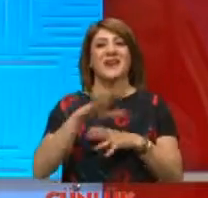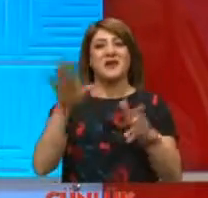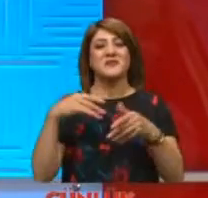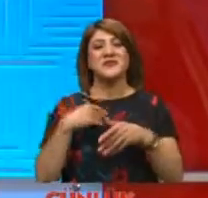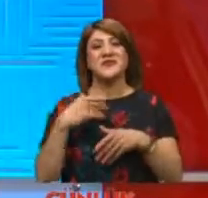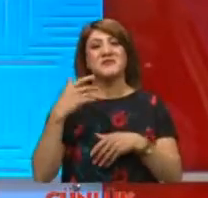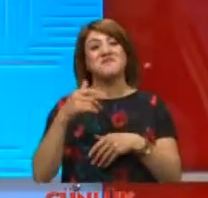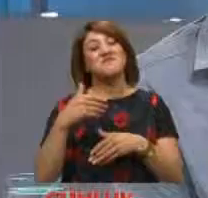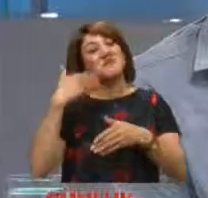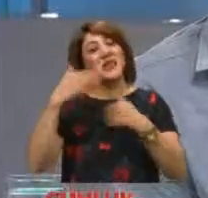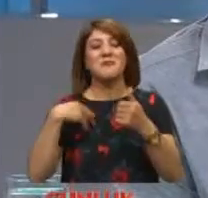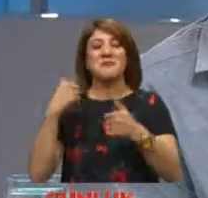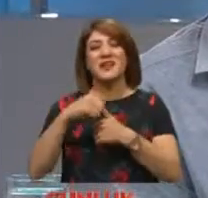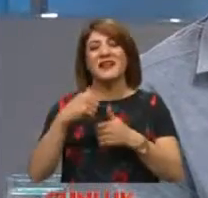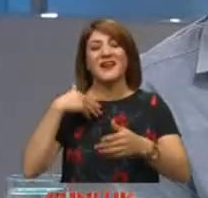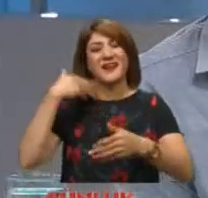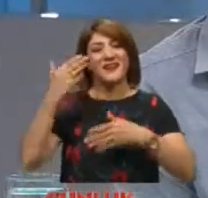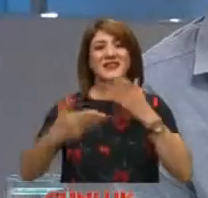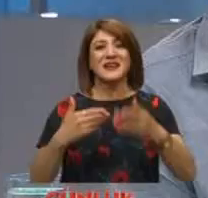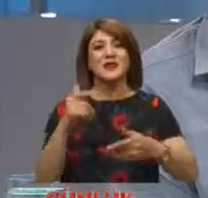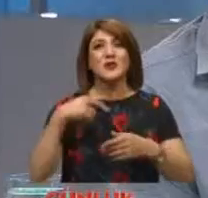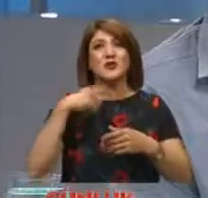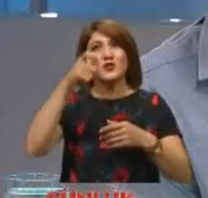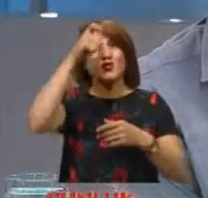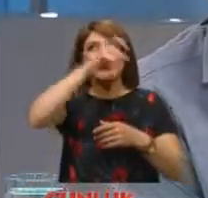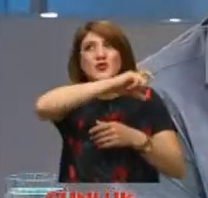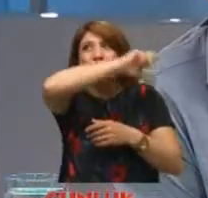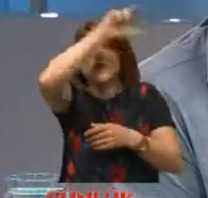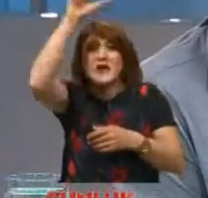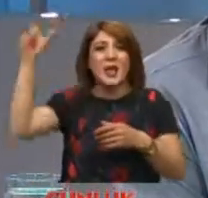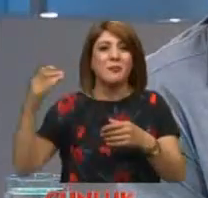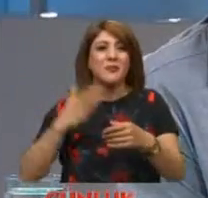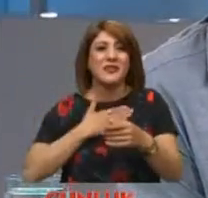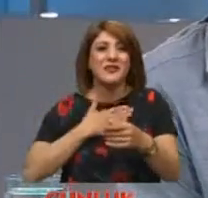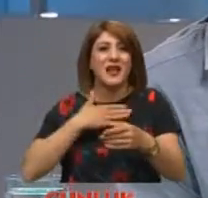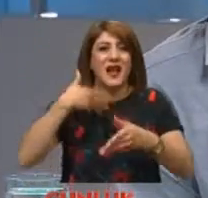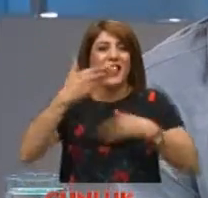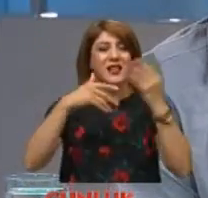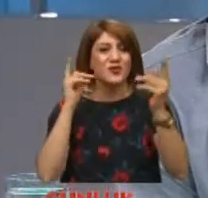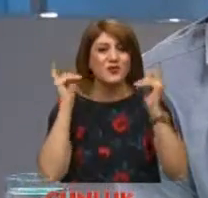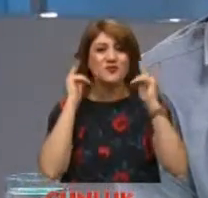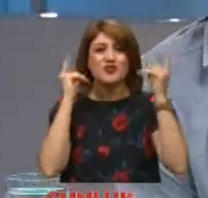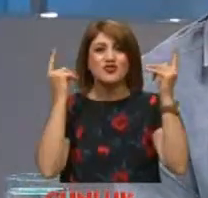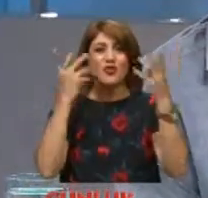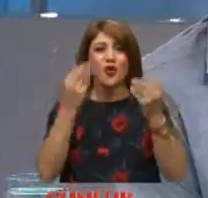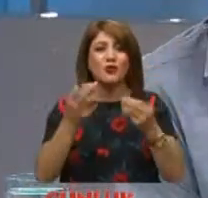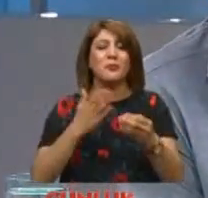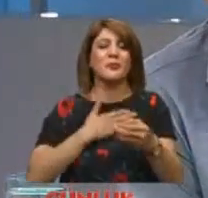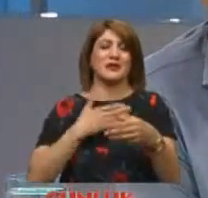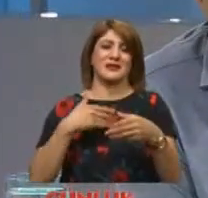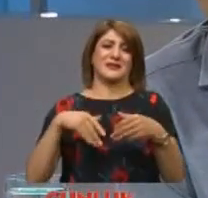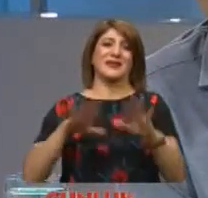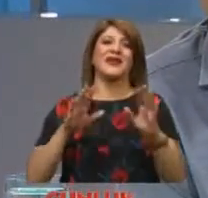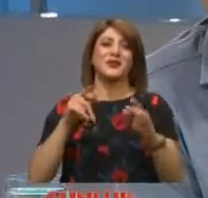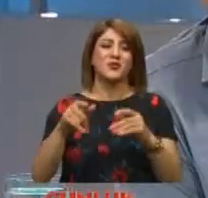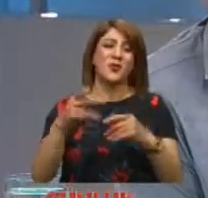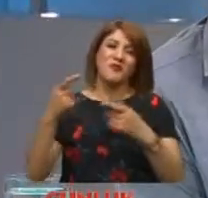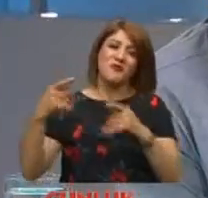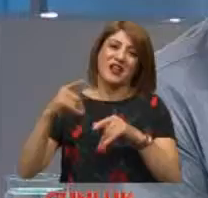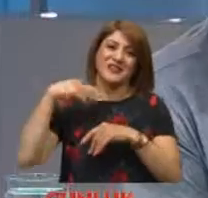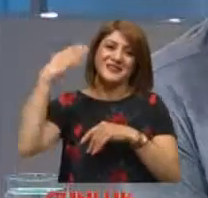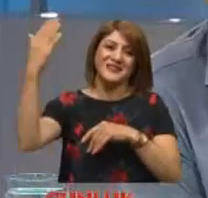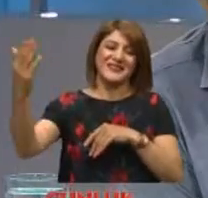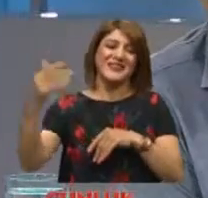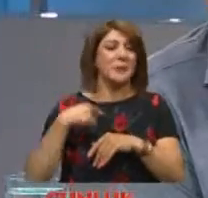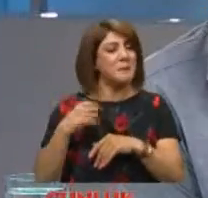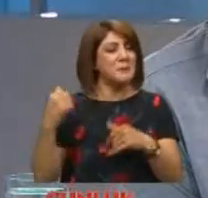gelince Çınar'a anlattım. Dedim ki ya bütün Türkiye bizden bahsediyor video. Penguen yayınladınız dedi. O abi biz değiliz o diyor. evet. Ama onu